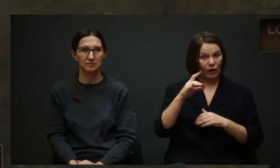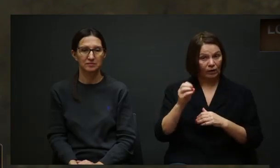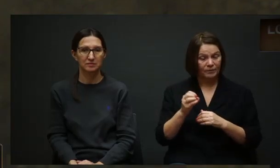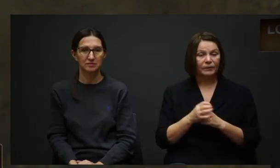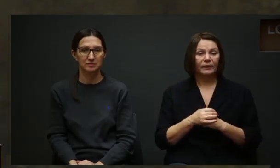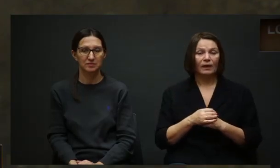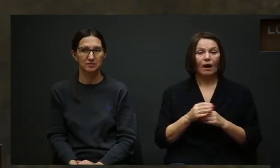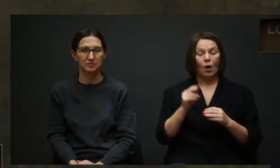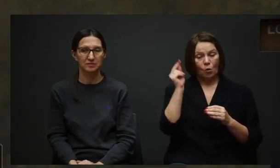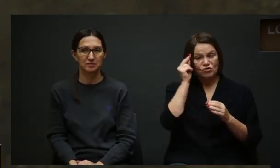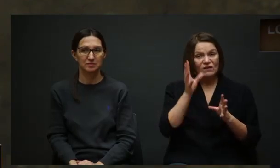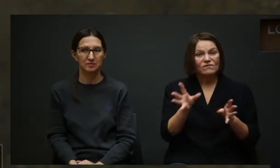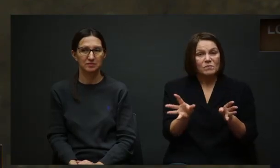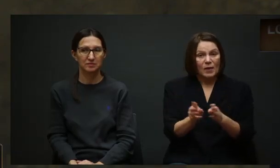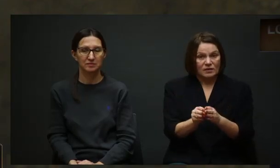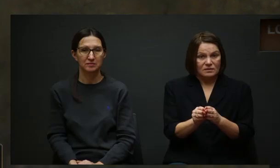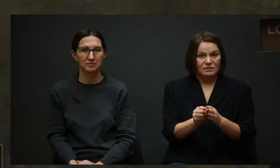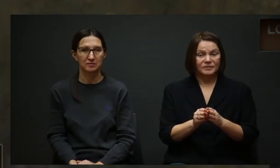учились вместе